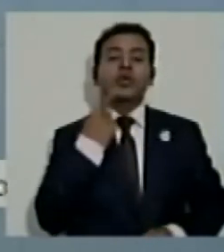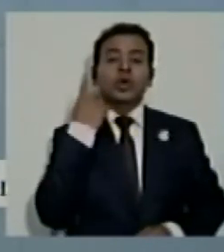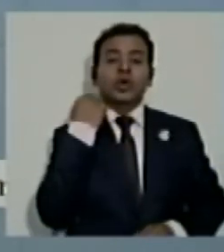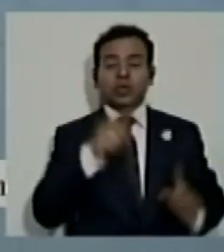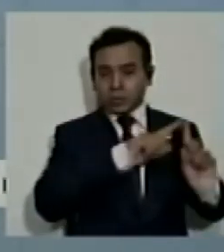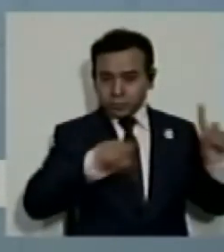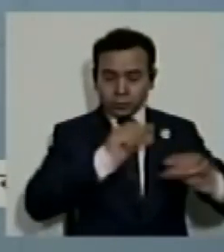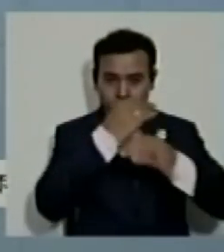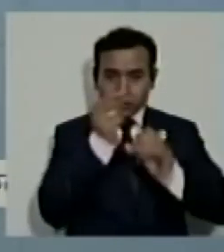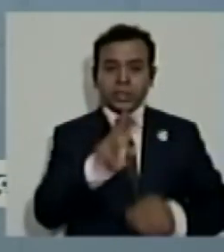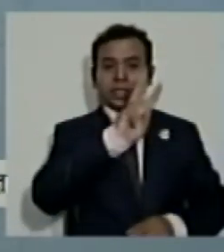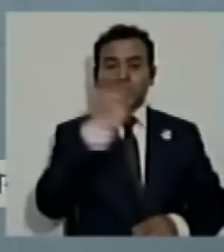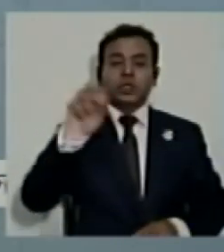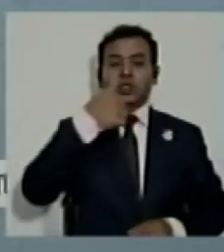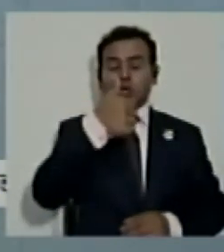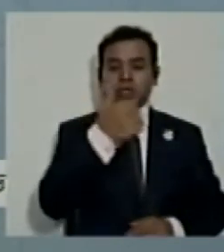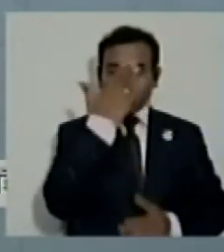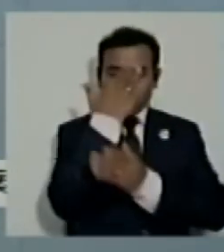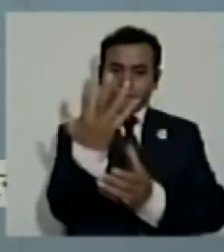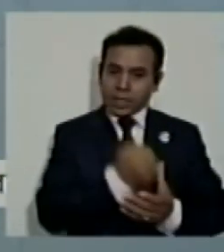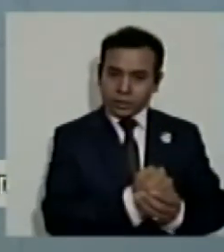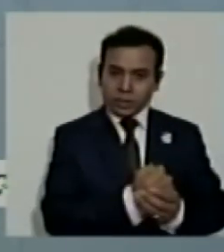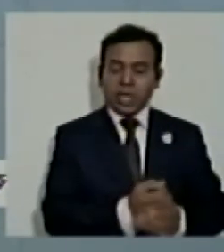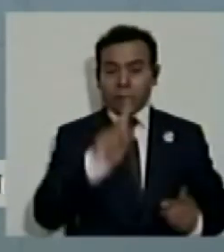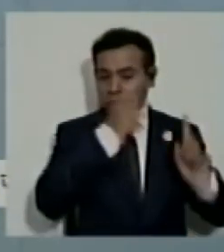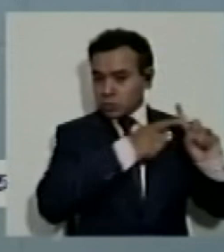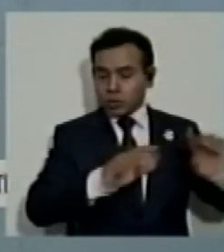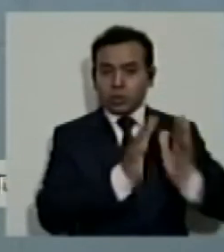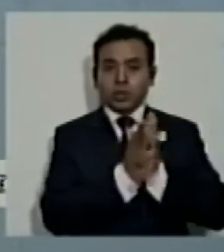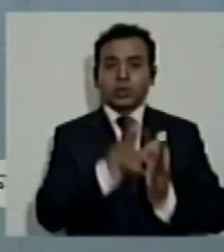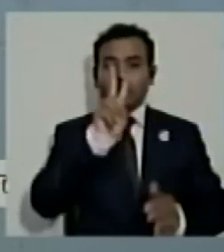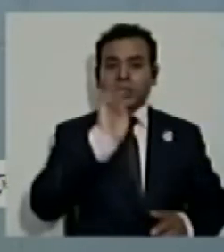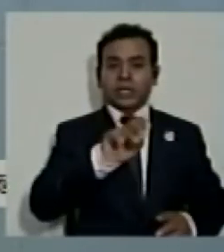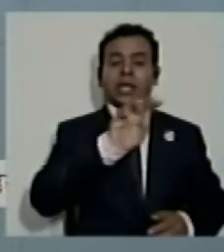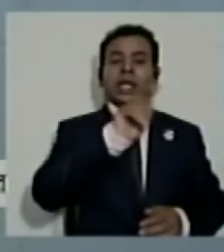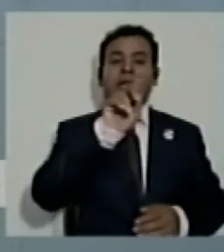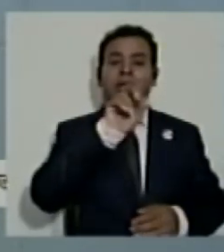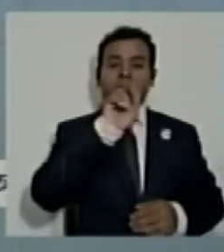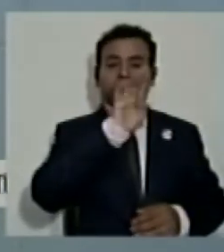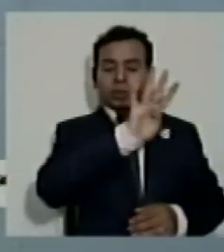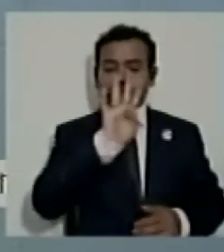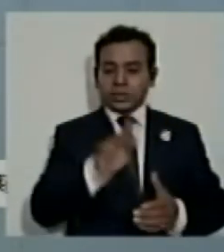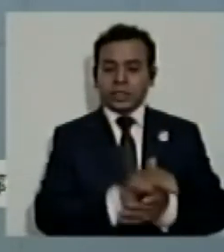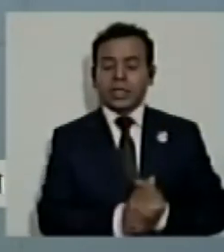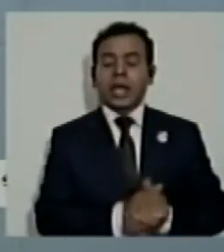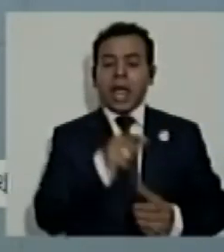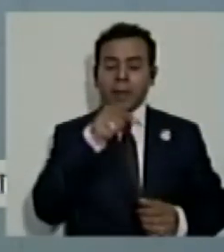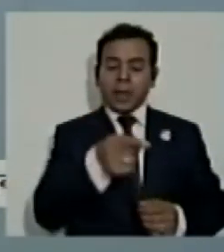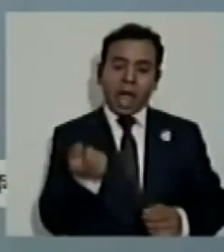2,144টি, এবং মৃত্যুবরণ করেছেন, যদি উনি সংশোধন সহই বলেছেন, আমি আবার বলছি যেহেতু শব্দের কিছু সমস্যা ছিল,